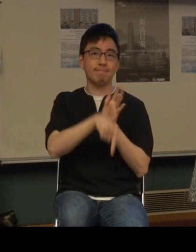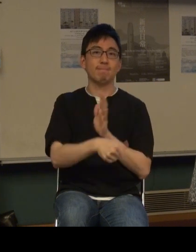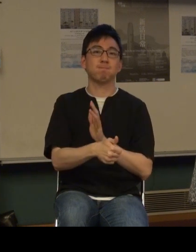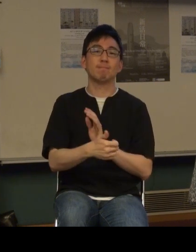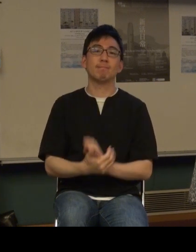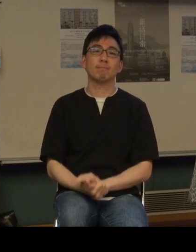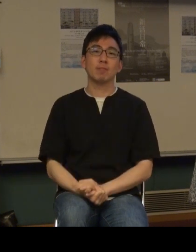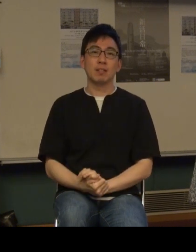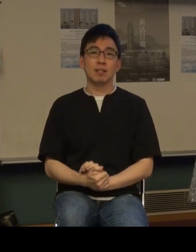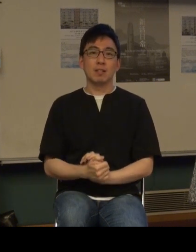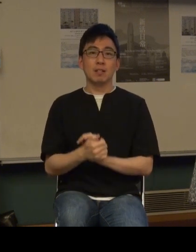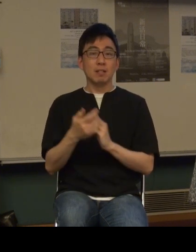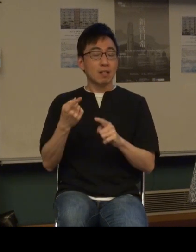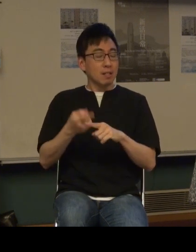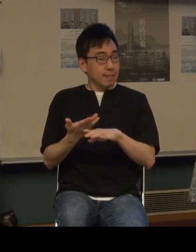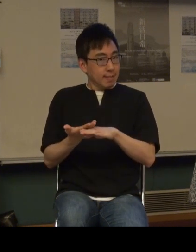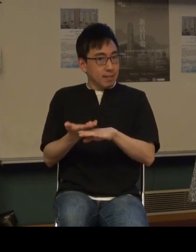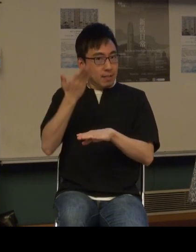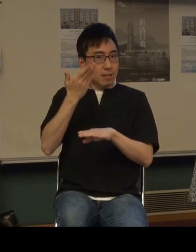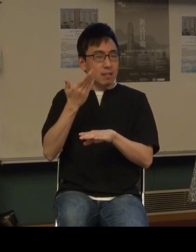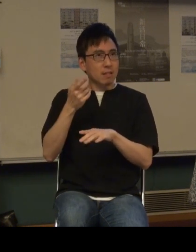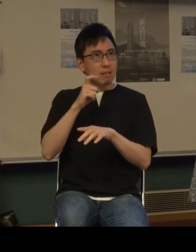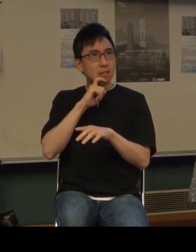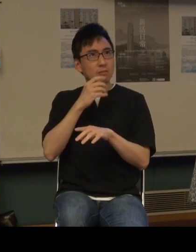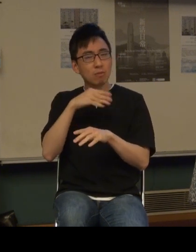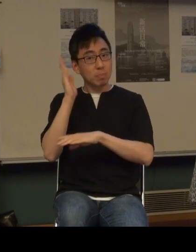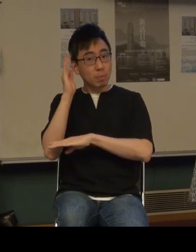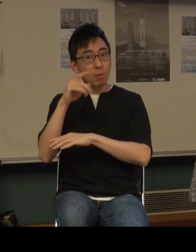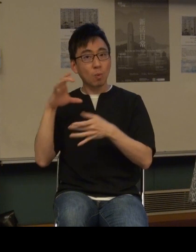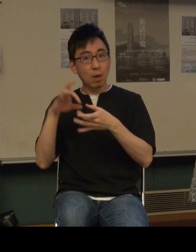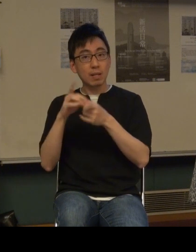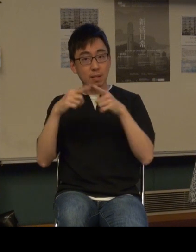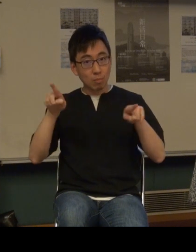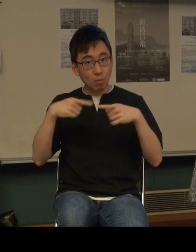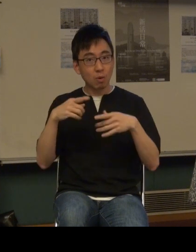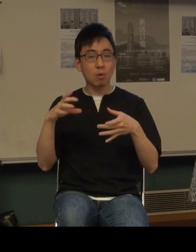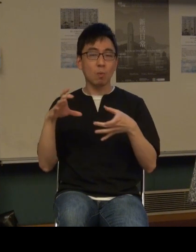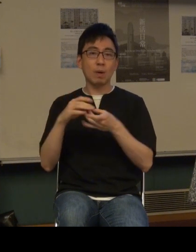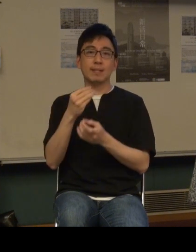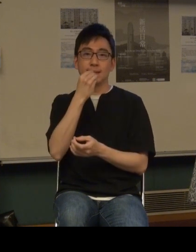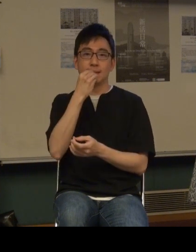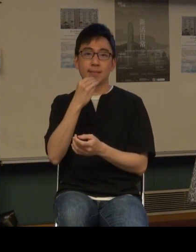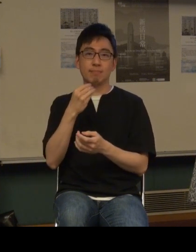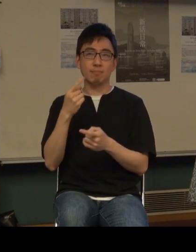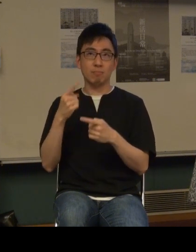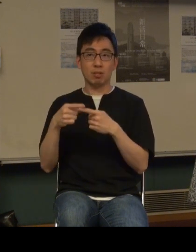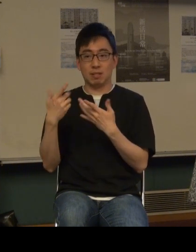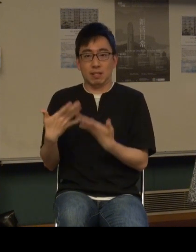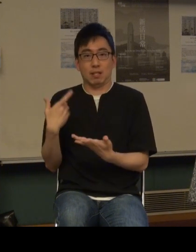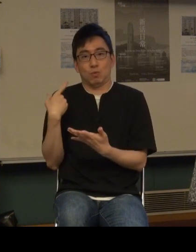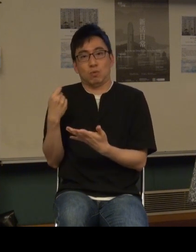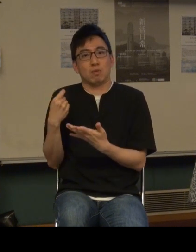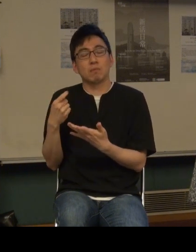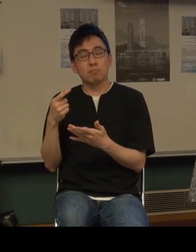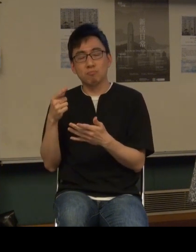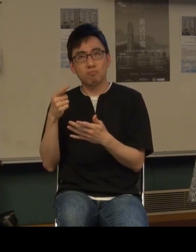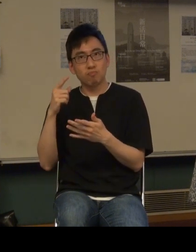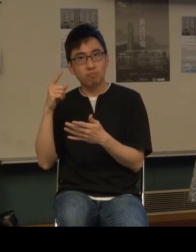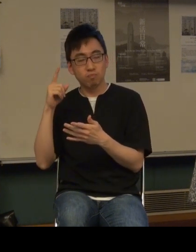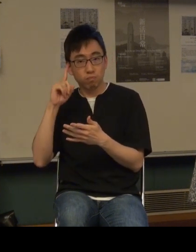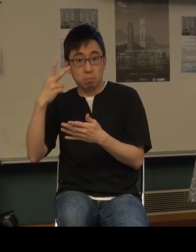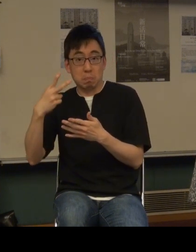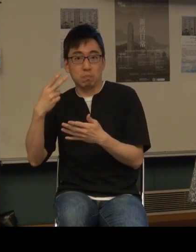咁之前会有一啲关于音乐、关于饮食嘅讲座啦。咁我哋其实连续两讲咧都会系关于建筑嘅。